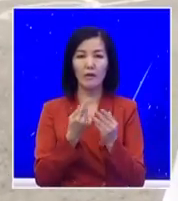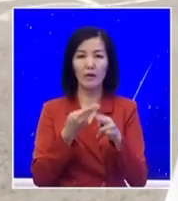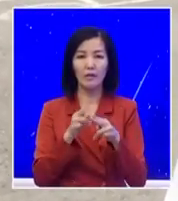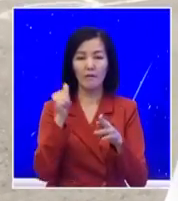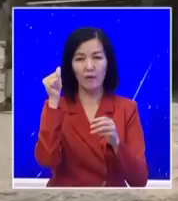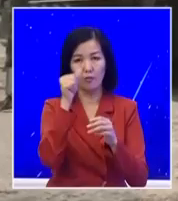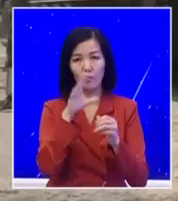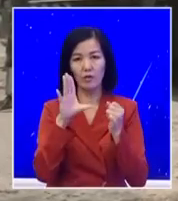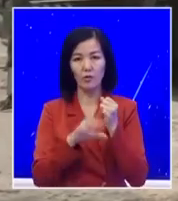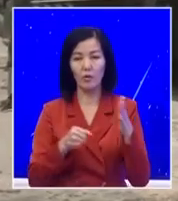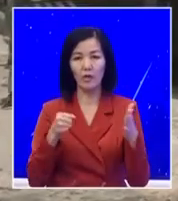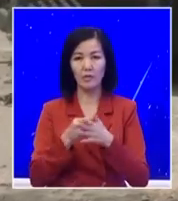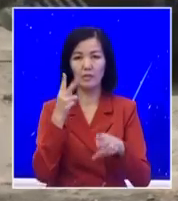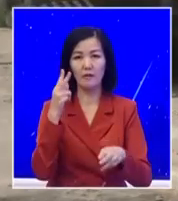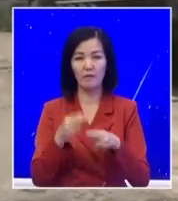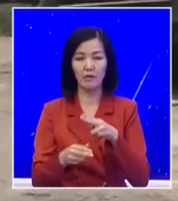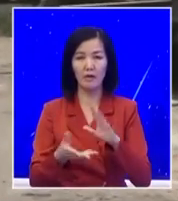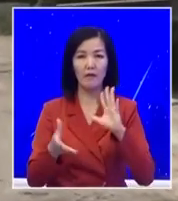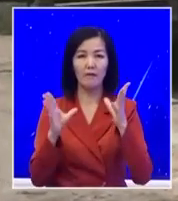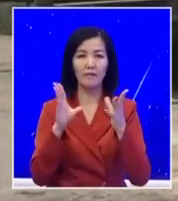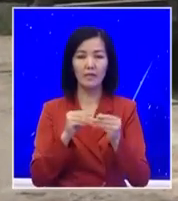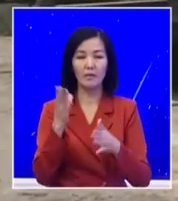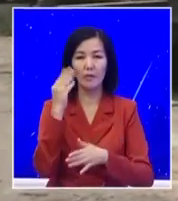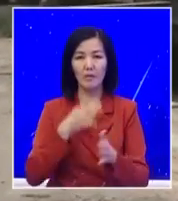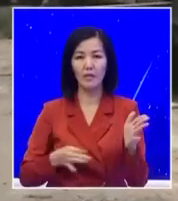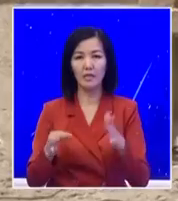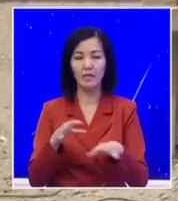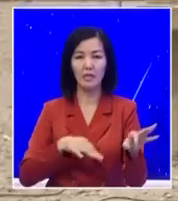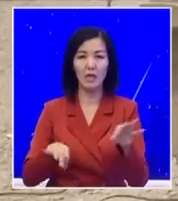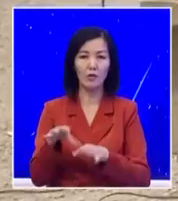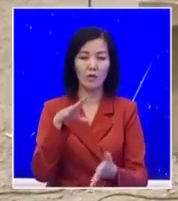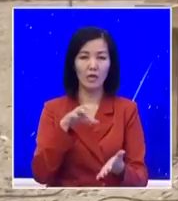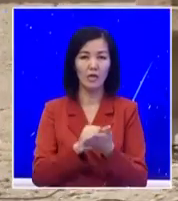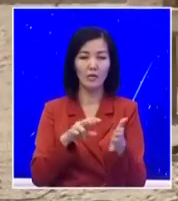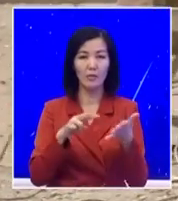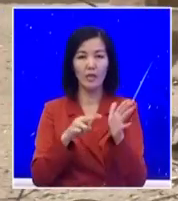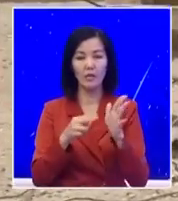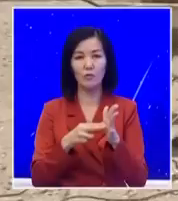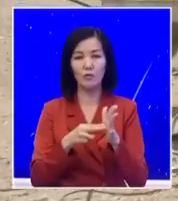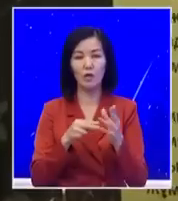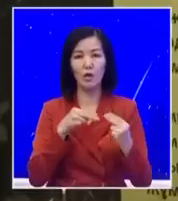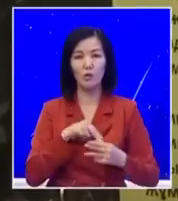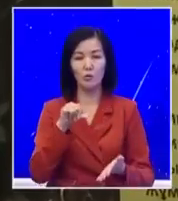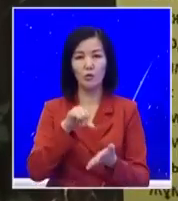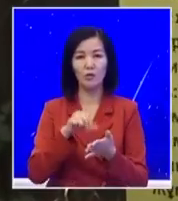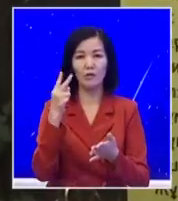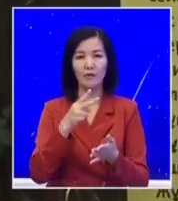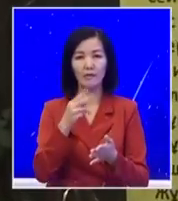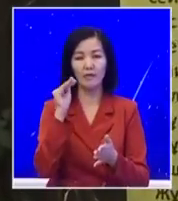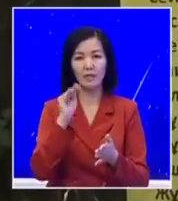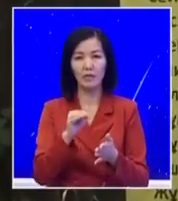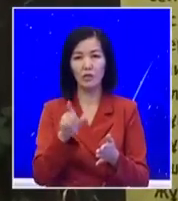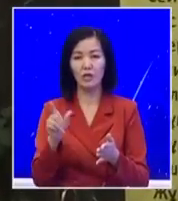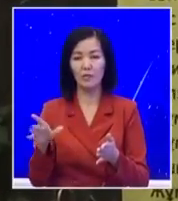года. В целом в Алматинской области по программе «Дорожная карта занятости» планируется трудоустроить около 22 тысячи